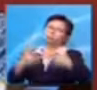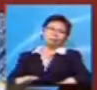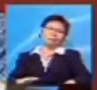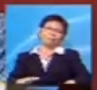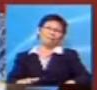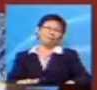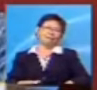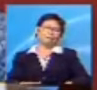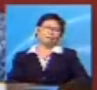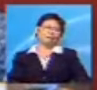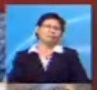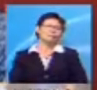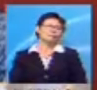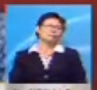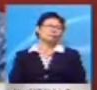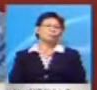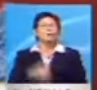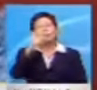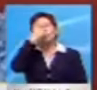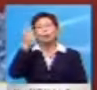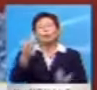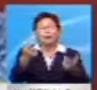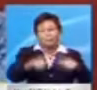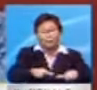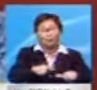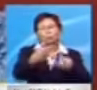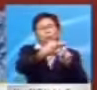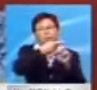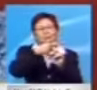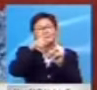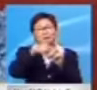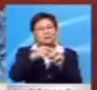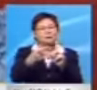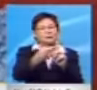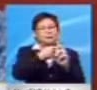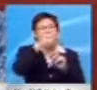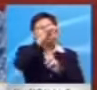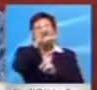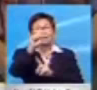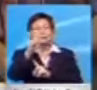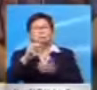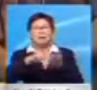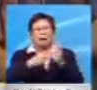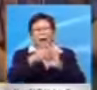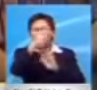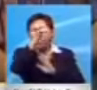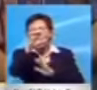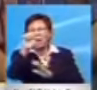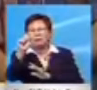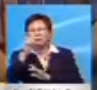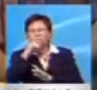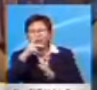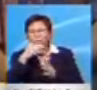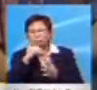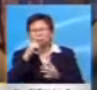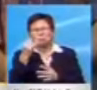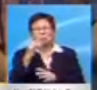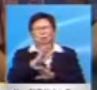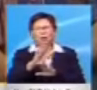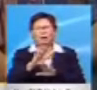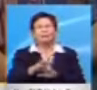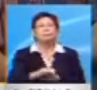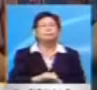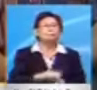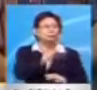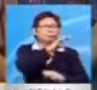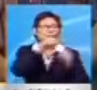dibenteraskan hanya k kes seperti ini ini bukan bererti esom itu tidak berkesan beliau ditemi selepas mesyuarat